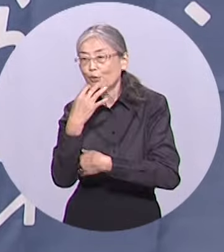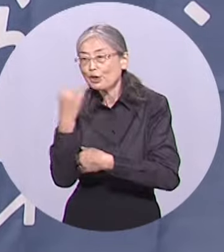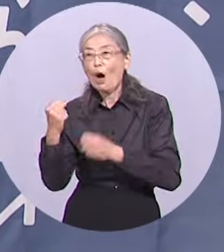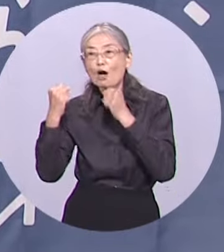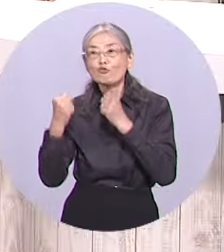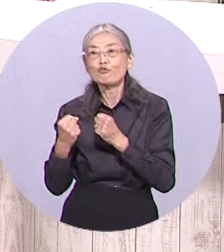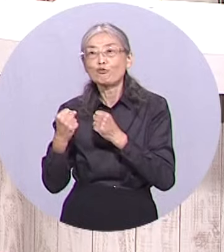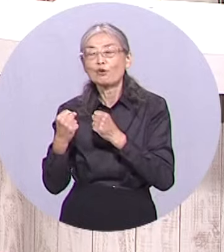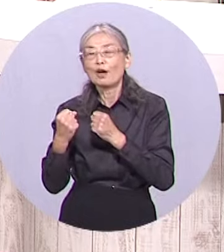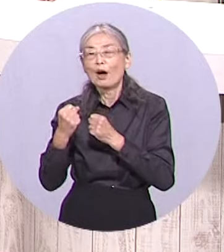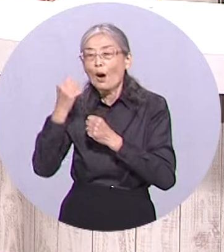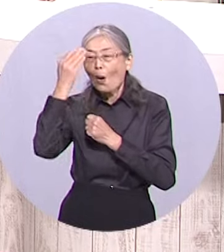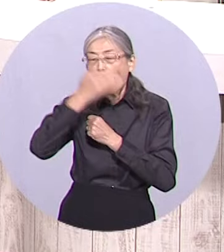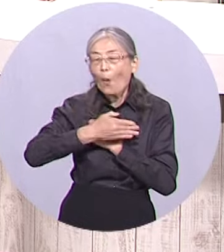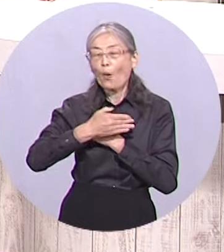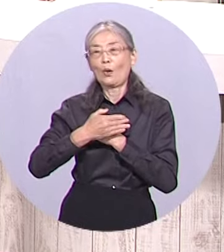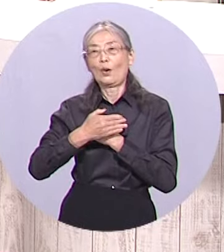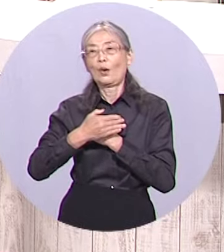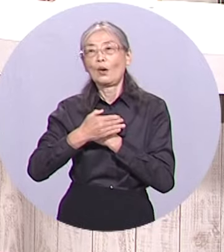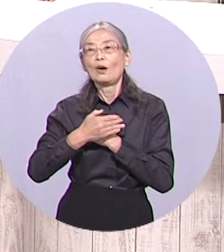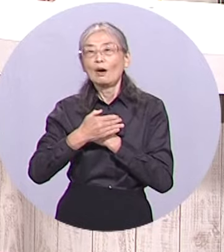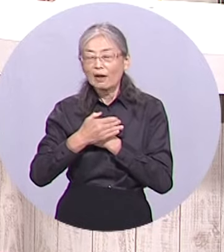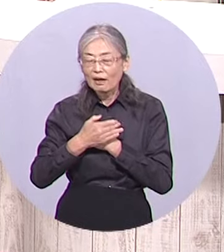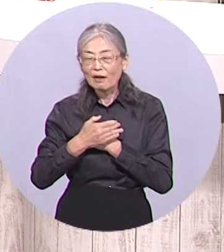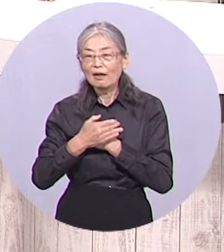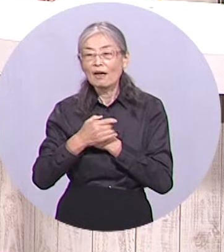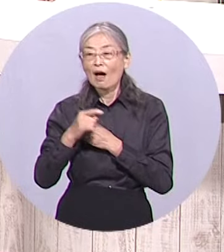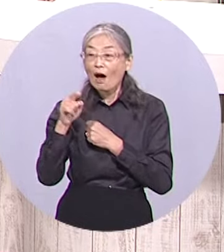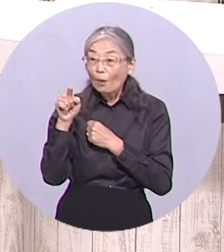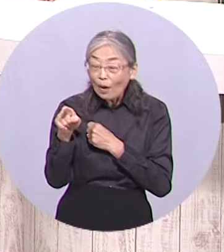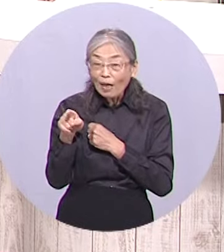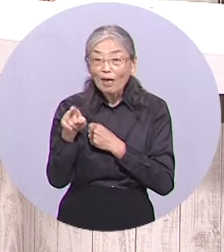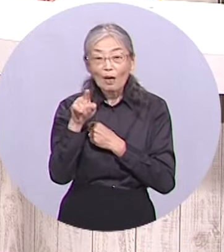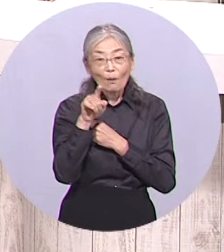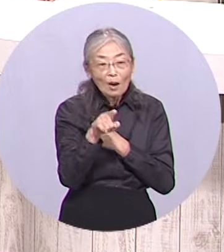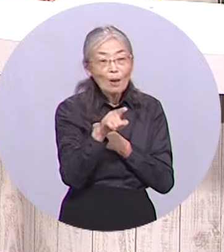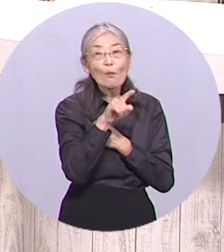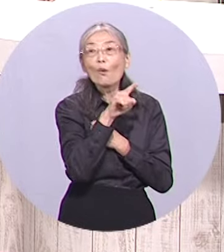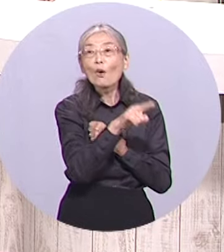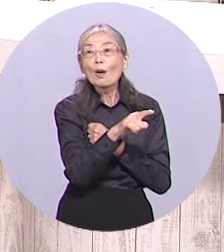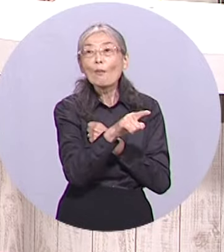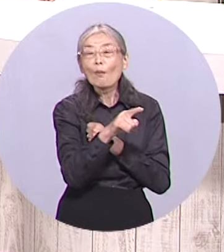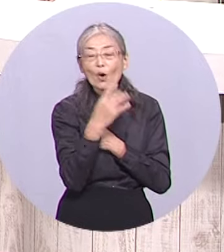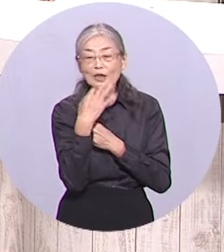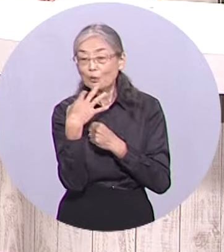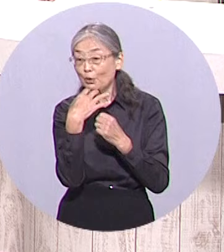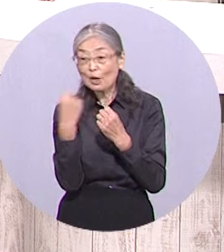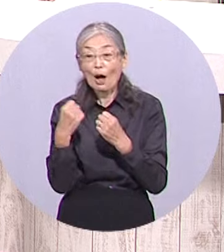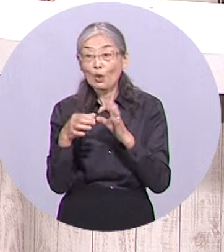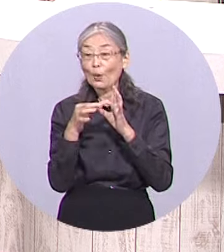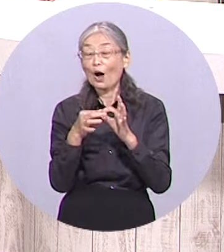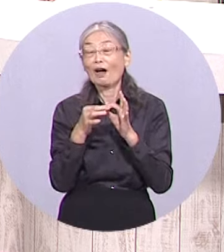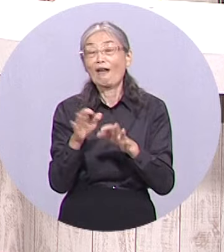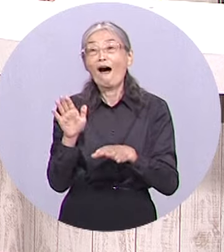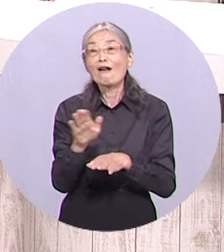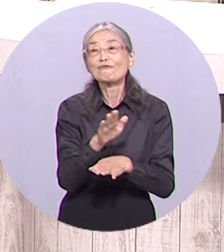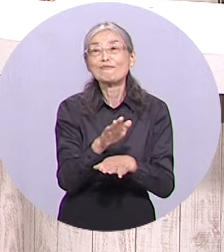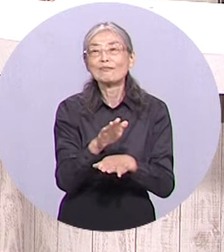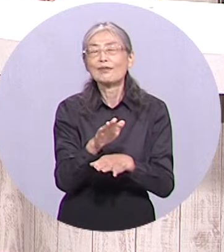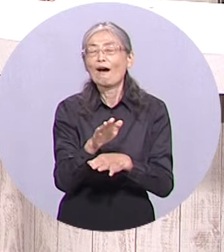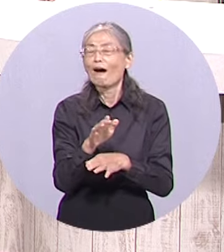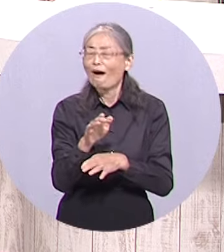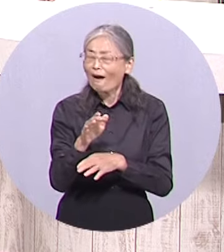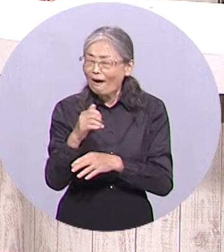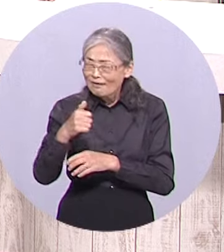。 意外とすごい、ね、なんか身近なものも、こんなこともあんなこともみたいな、改めてこの凄さっていうの